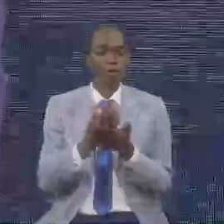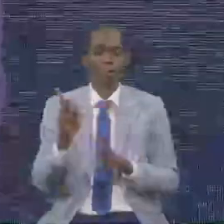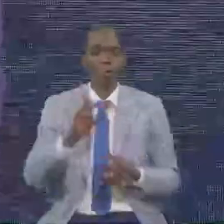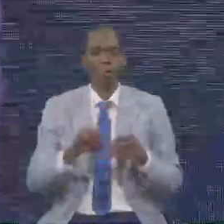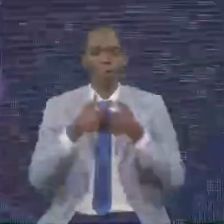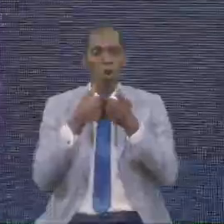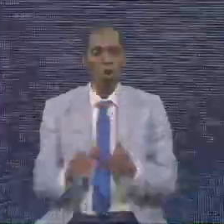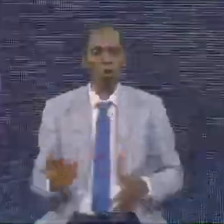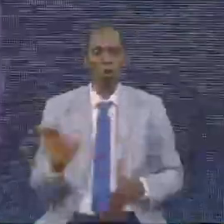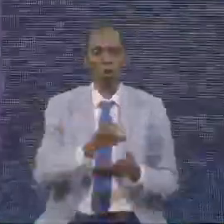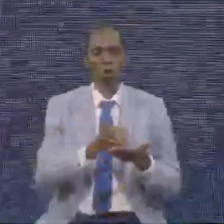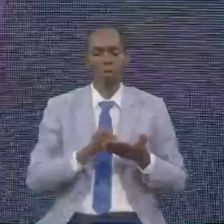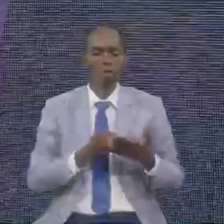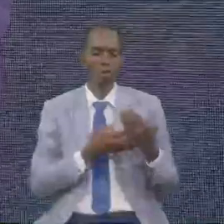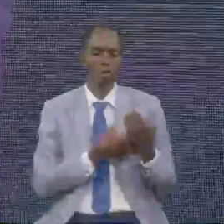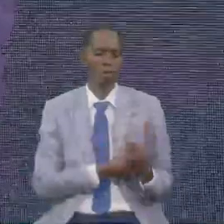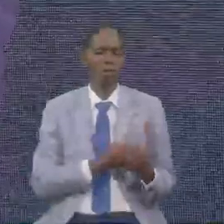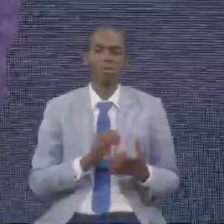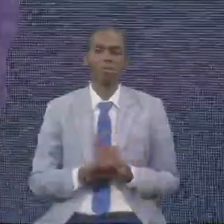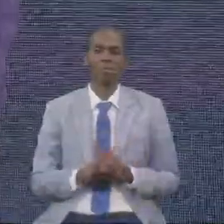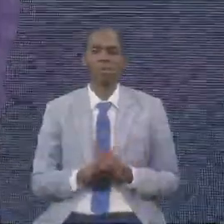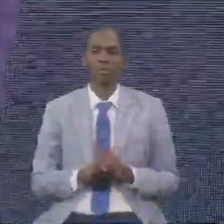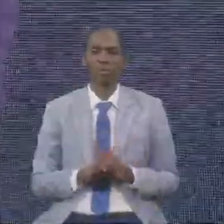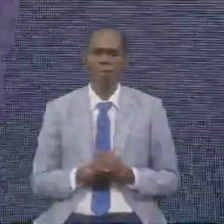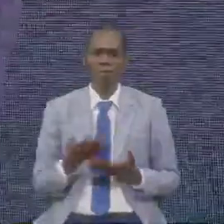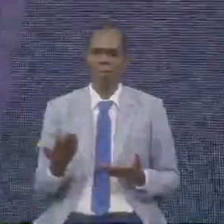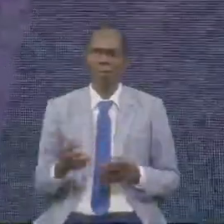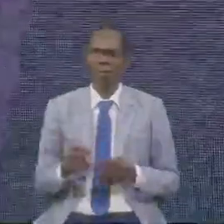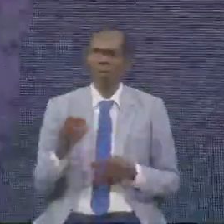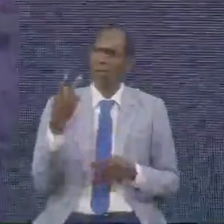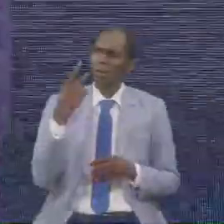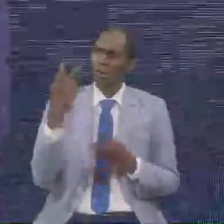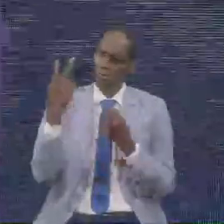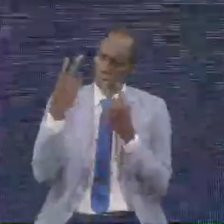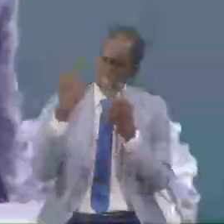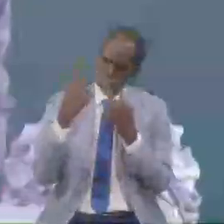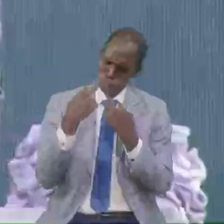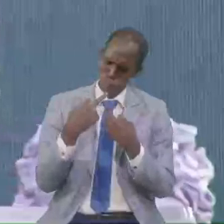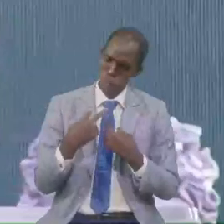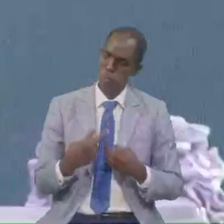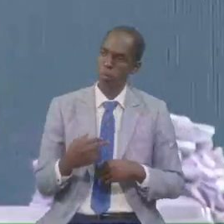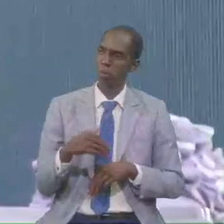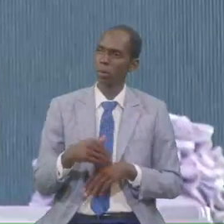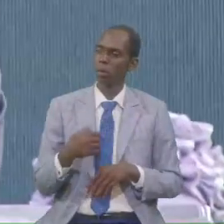C'est là, en ce moment-là, que beaucoup perdent leur courage. Oh, tel qu'il m'a regardé là.